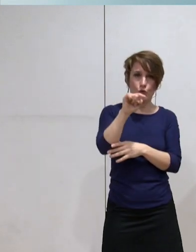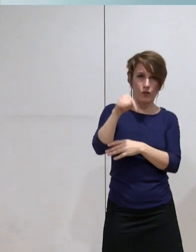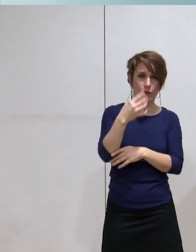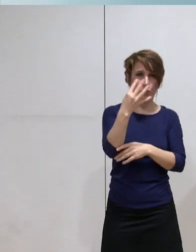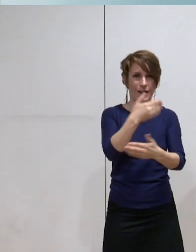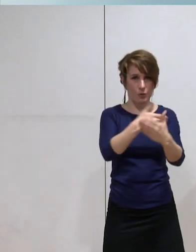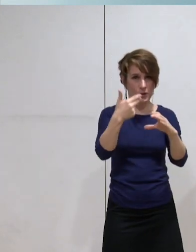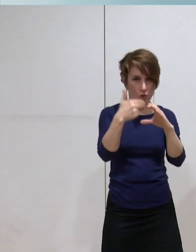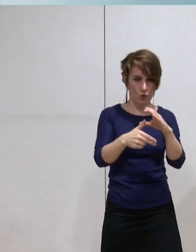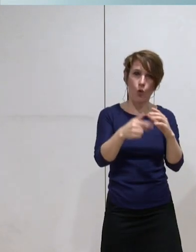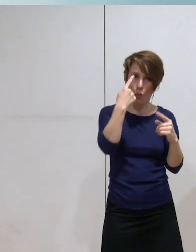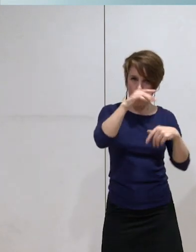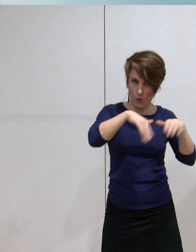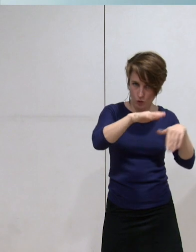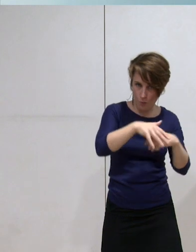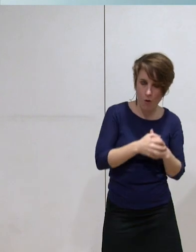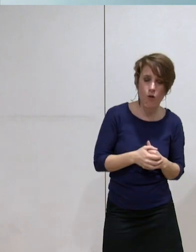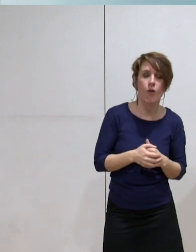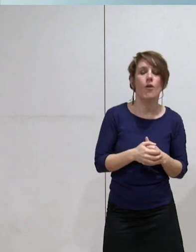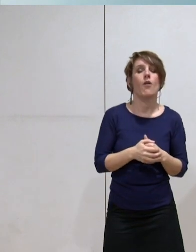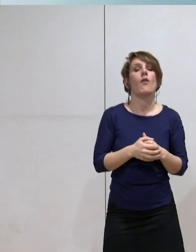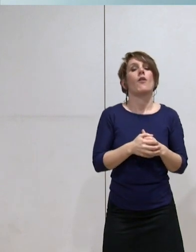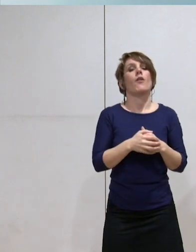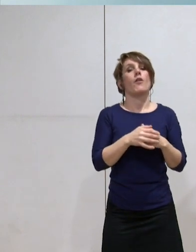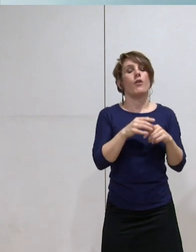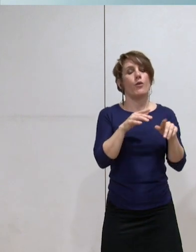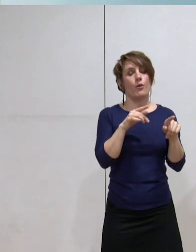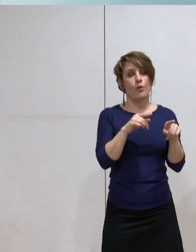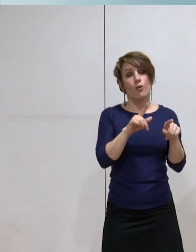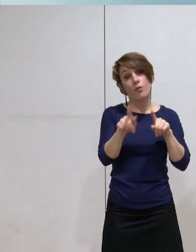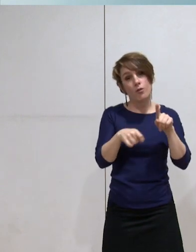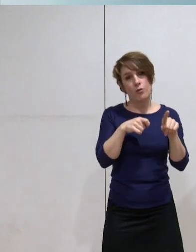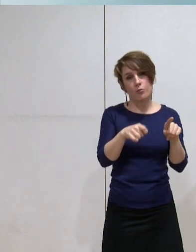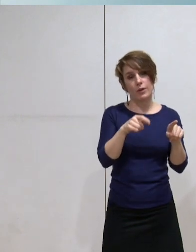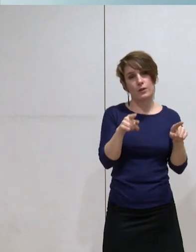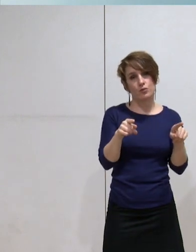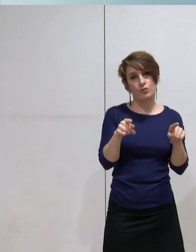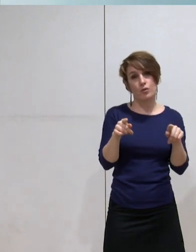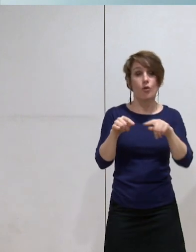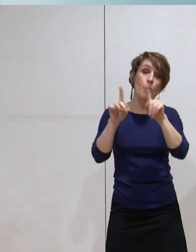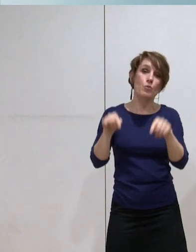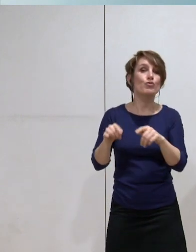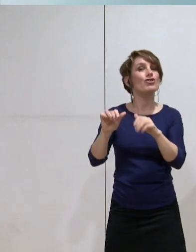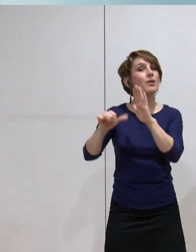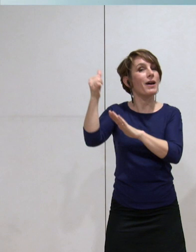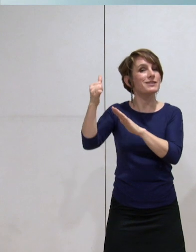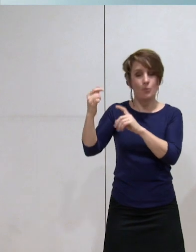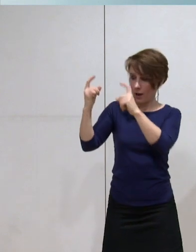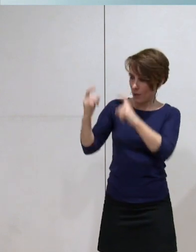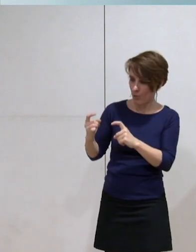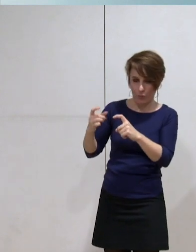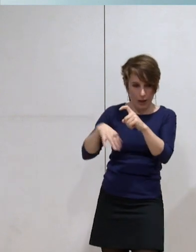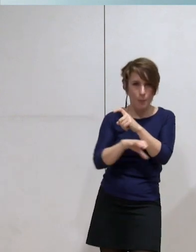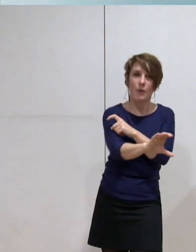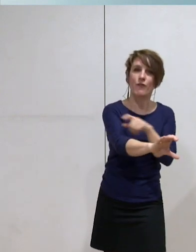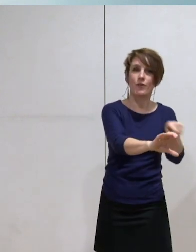millions d'euros en section de fonctionnement avec des réductions similaires bien évidemment du budget principal cont tenu du transfert des